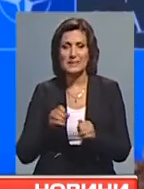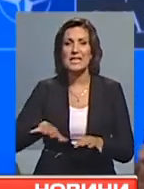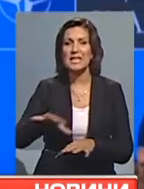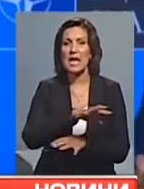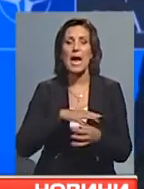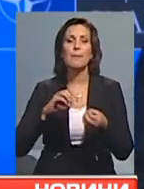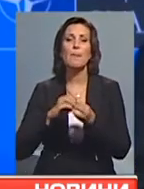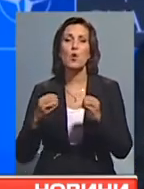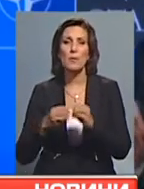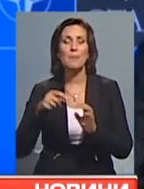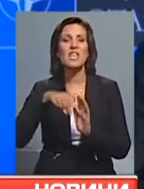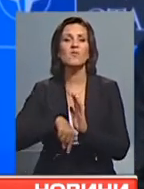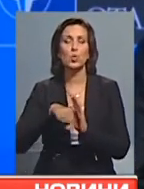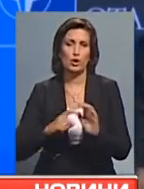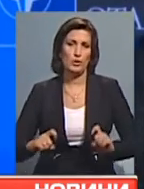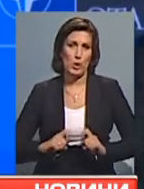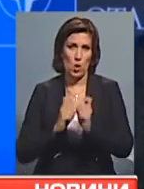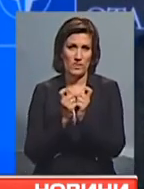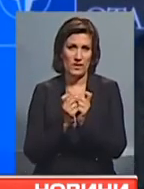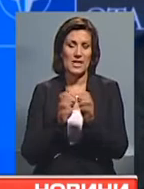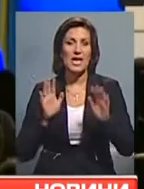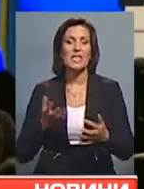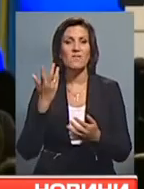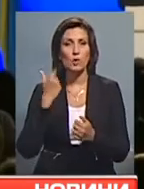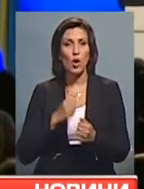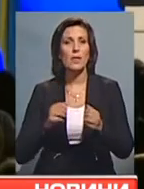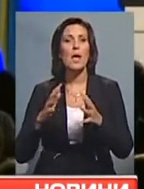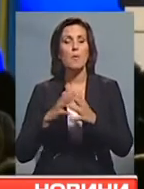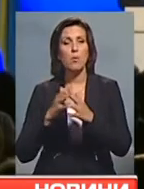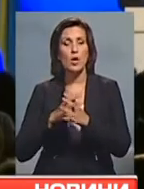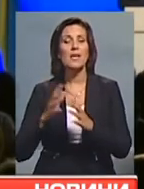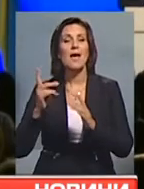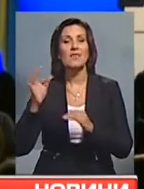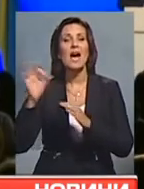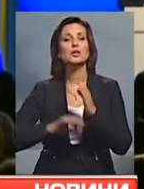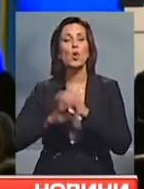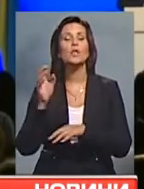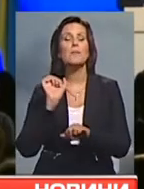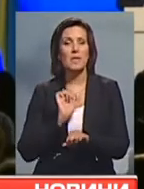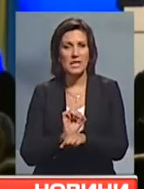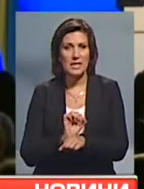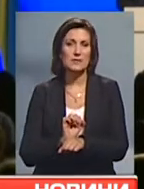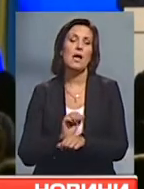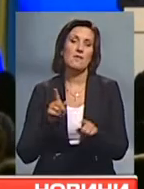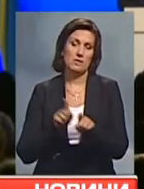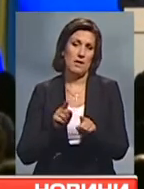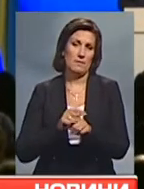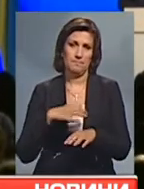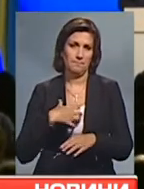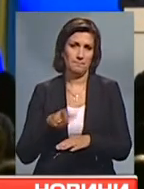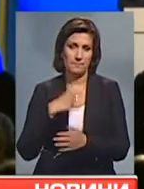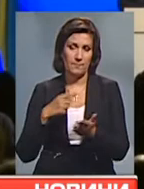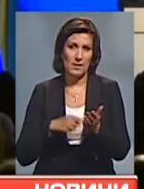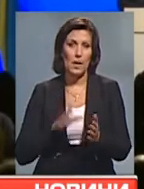територіальними проблемами і внутрішніми конфліктами тож навіть коли ви на сході припиняться каменем спотикання залишиться Крим його